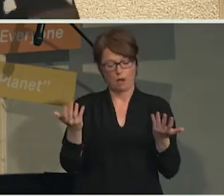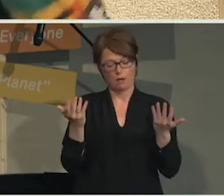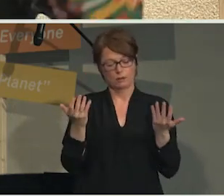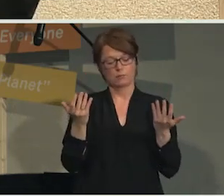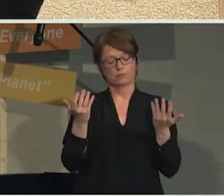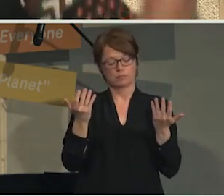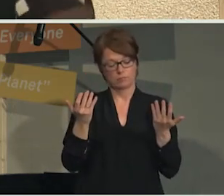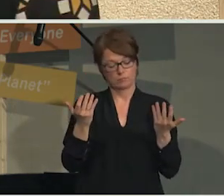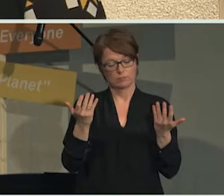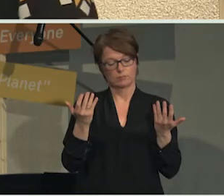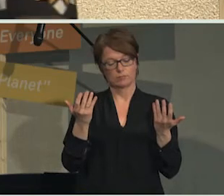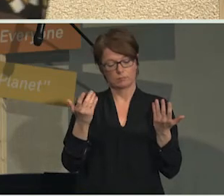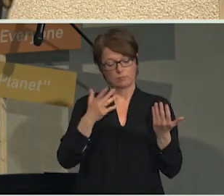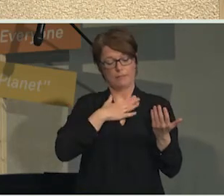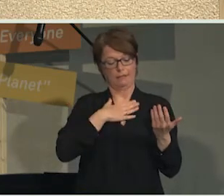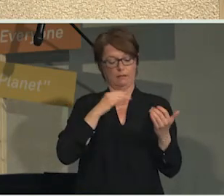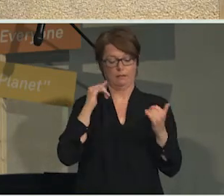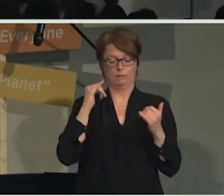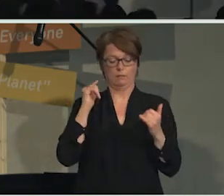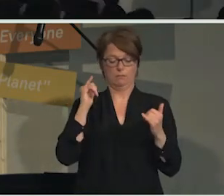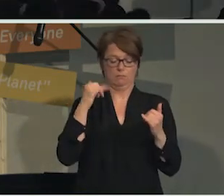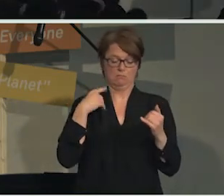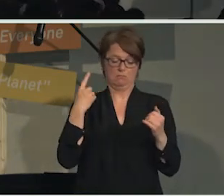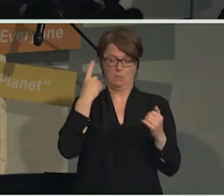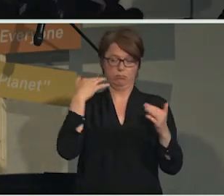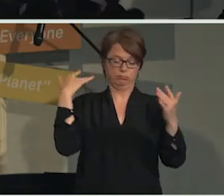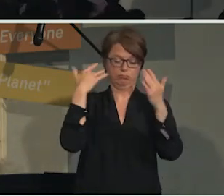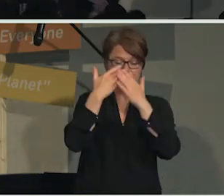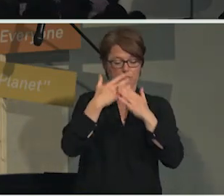gelöst werden mit dem Hauptwiderspruch.